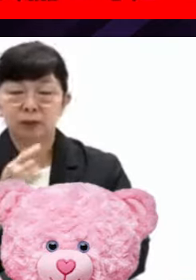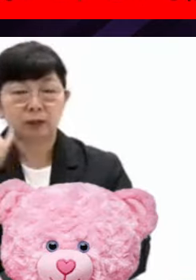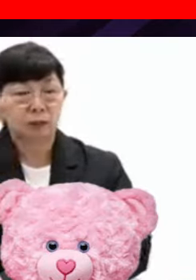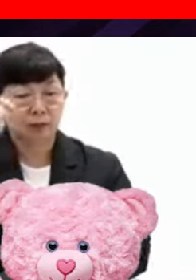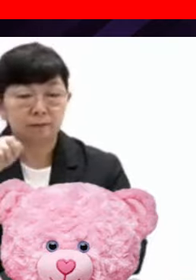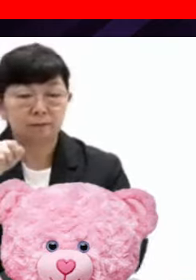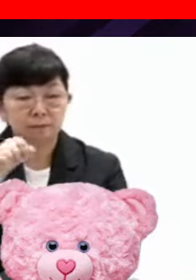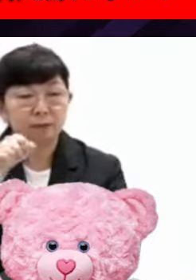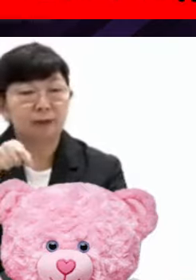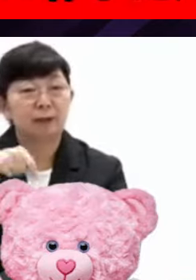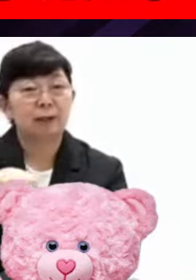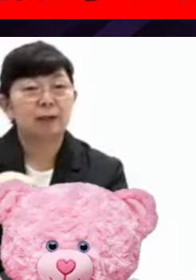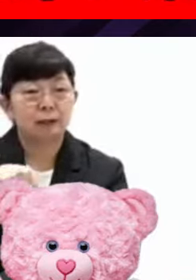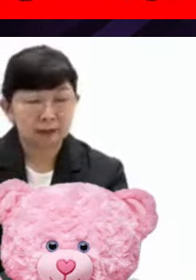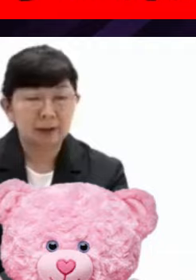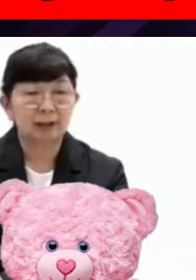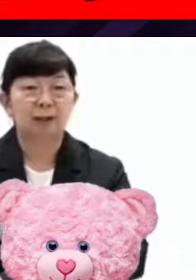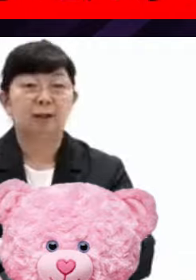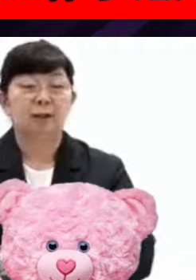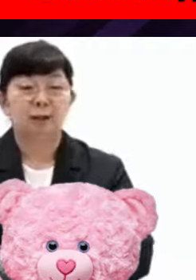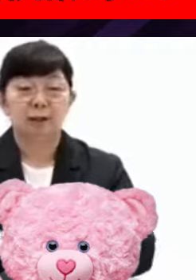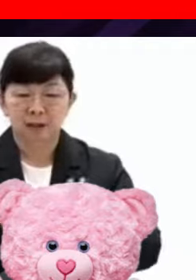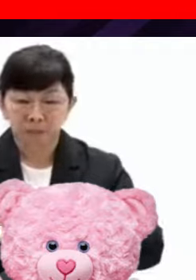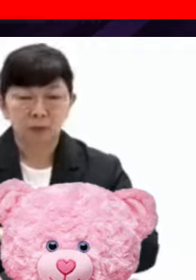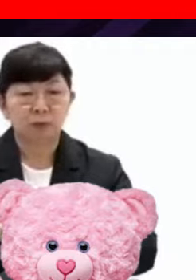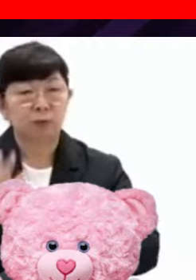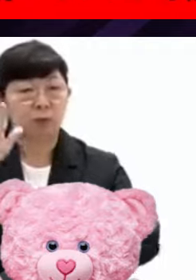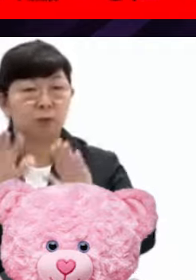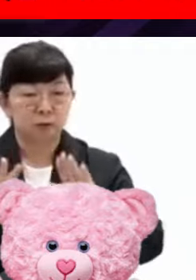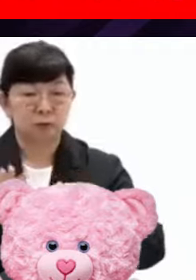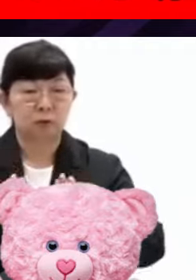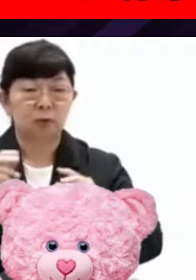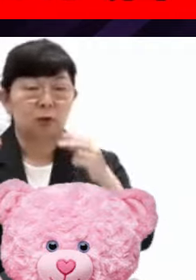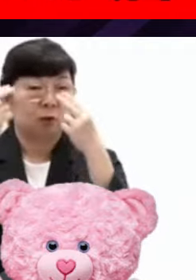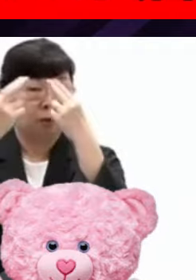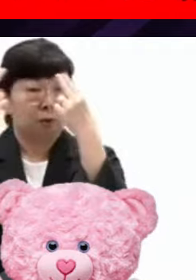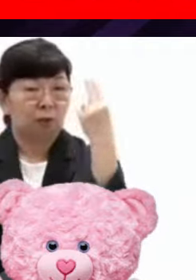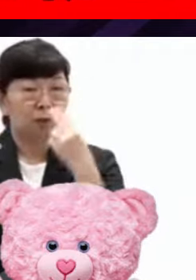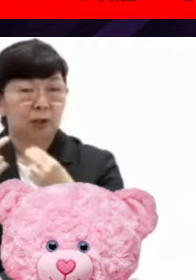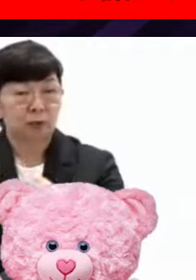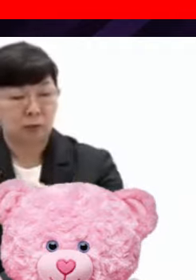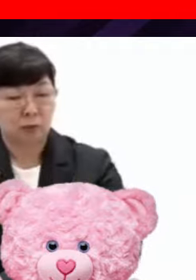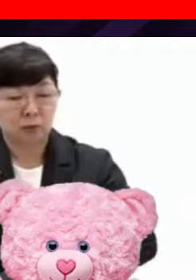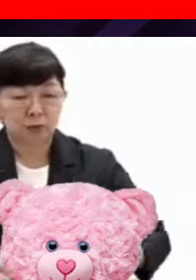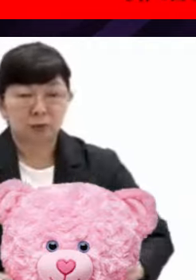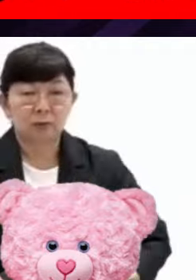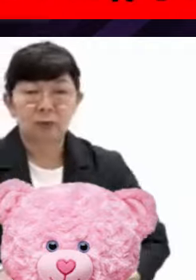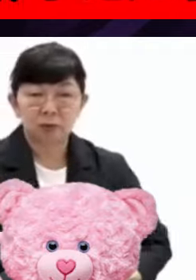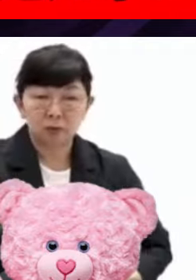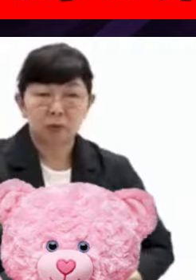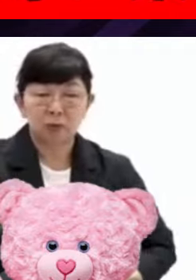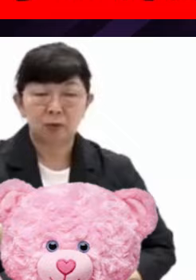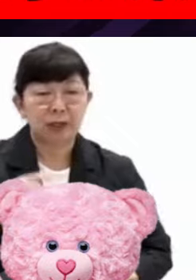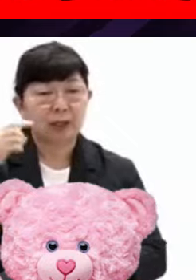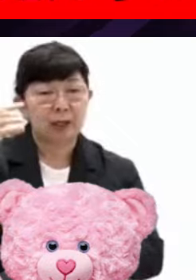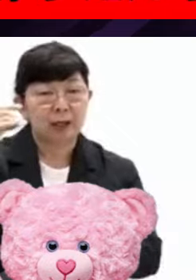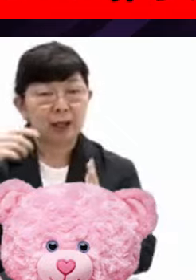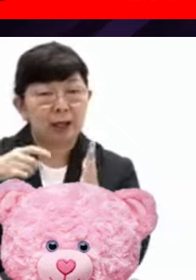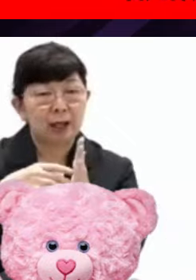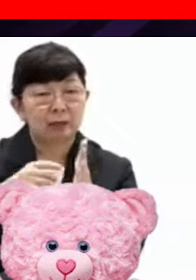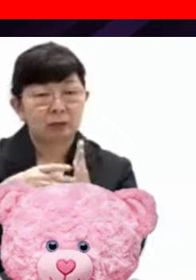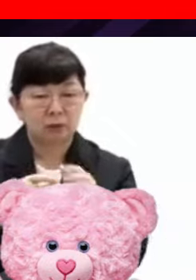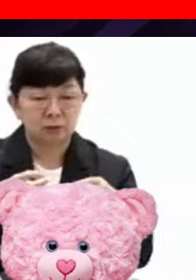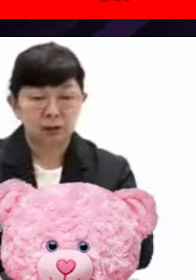で昨今の動きとしまして、北海道やまた熊本で半導体工場を兆円単位